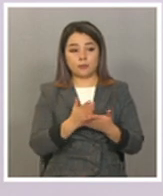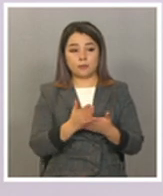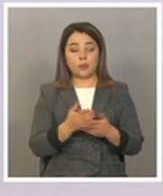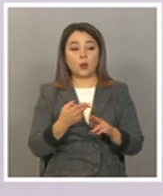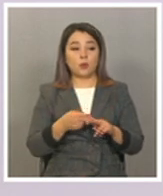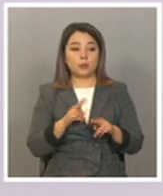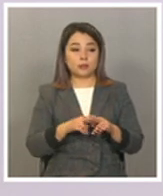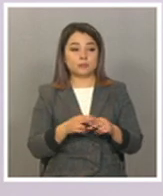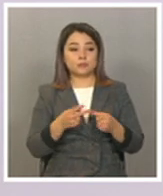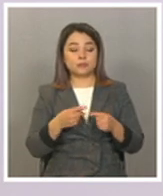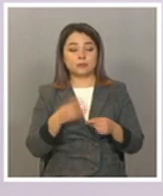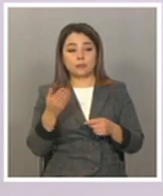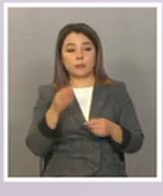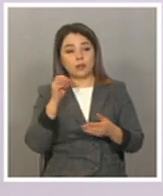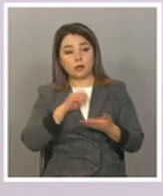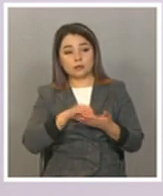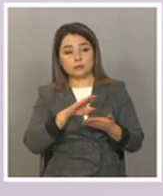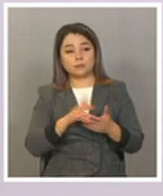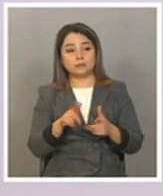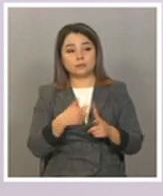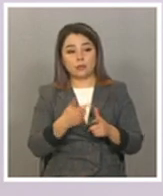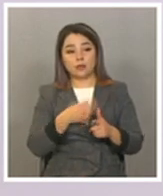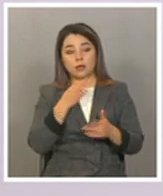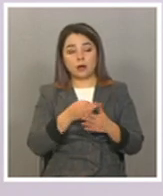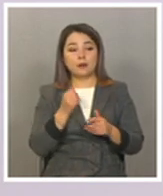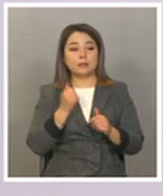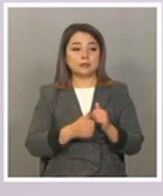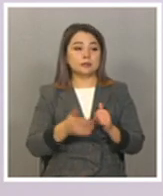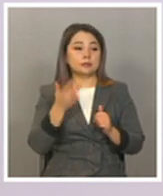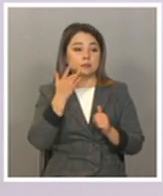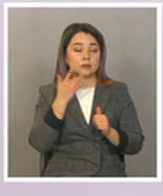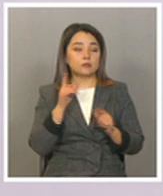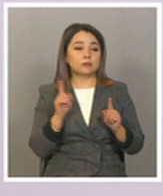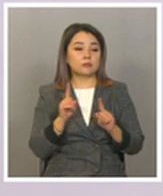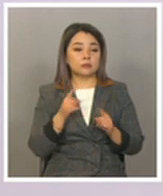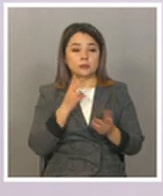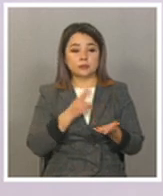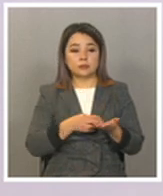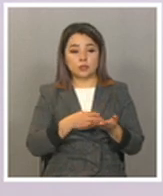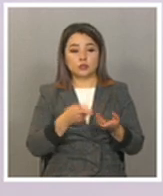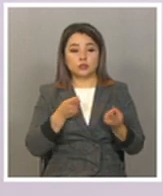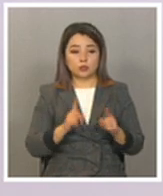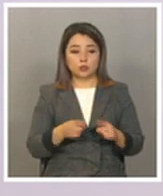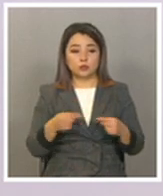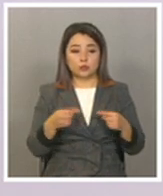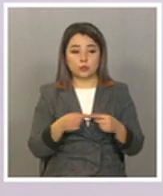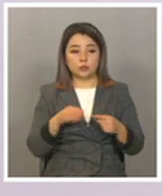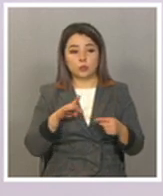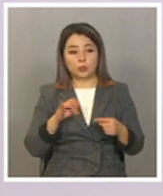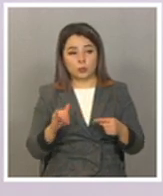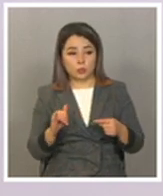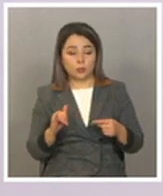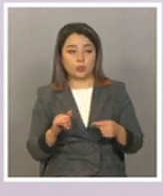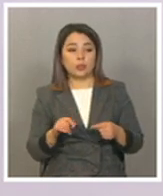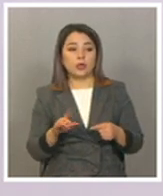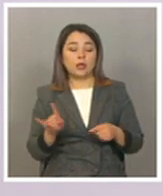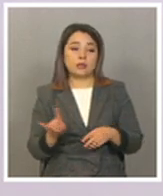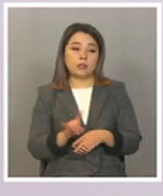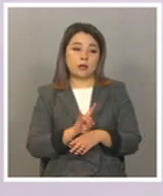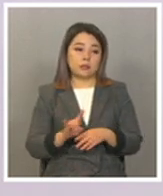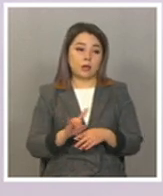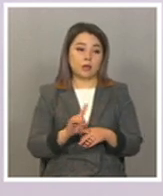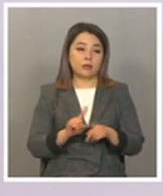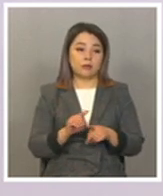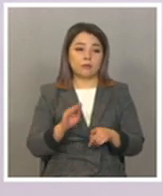Осы айнымалылардың мәндері әр қашан не ақиқат, яғни тұру, не жалған,